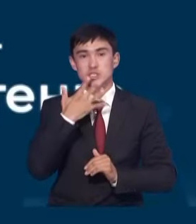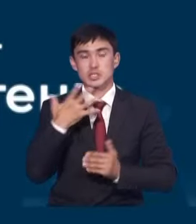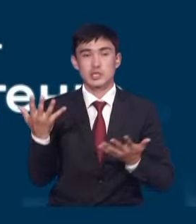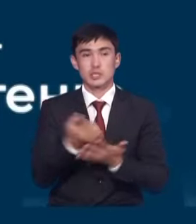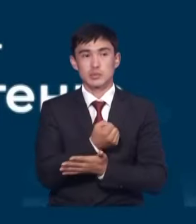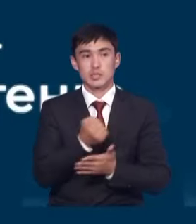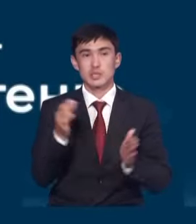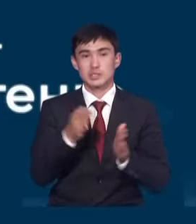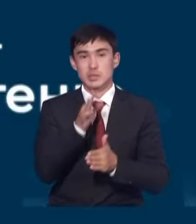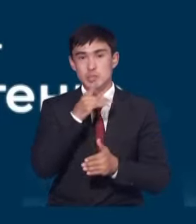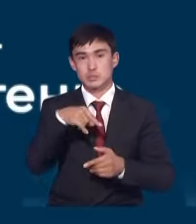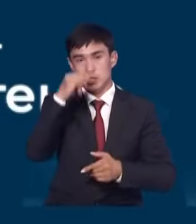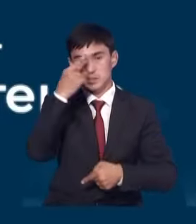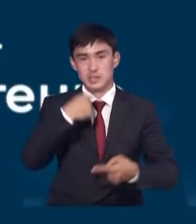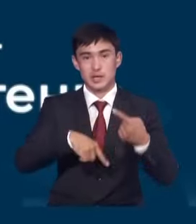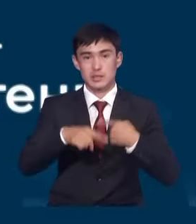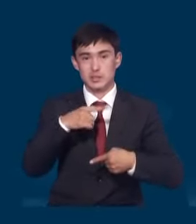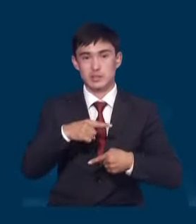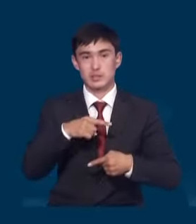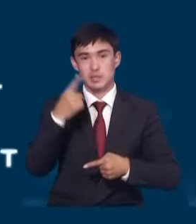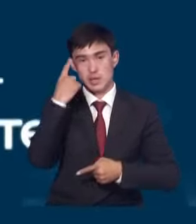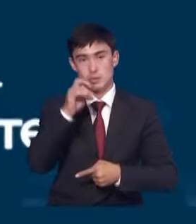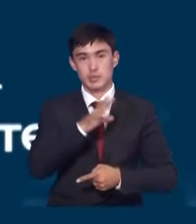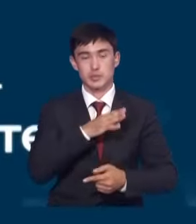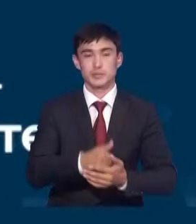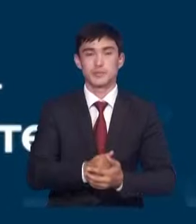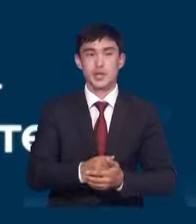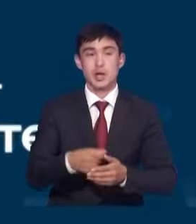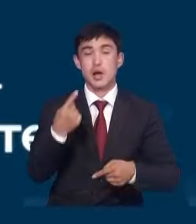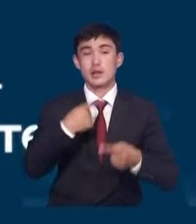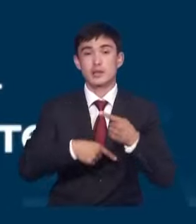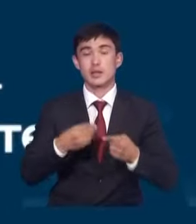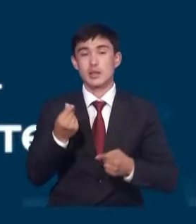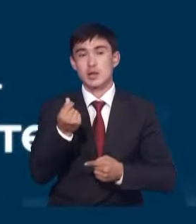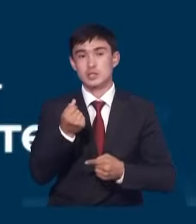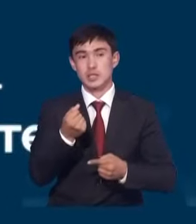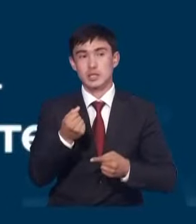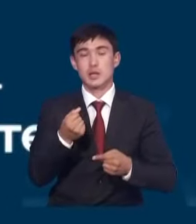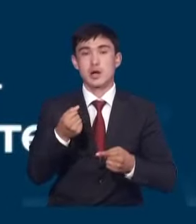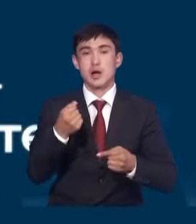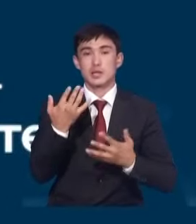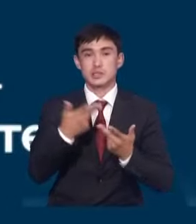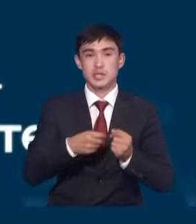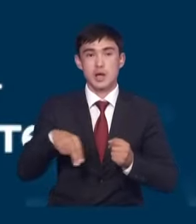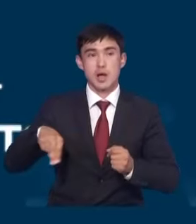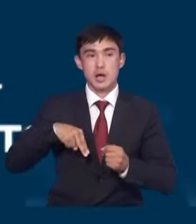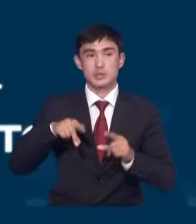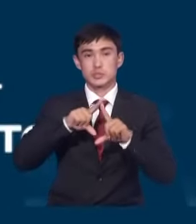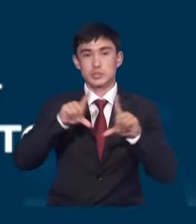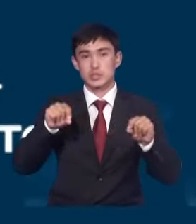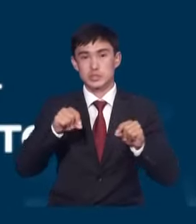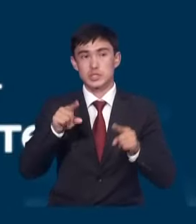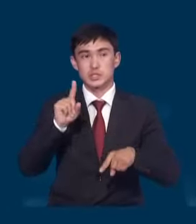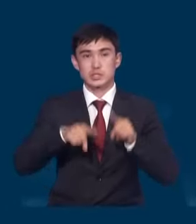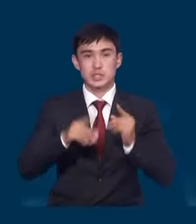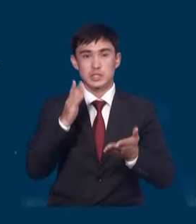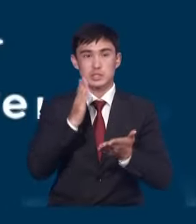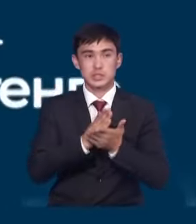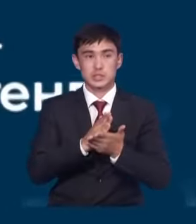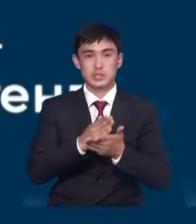қысқа мерзімде Қазақстанға қайтарылды делінген хабарламада. Қайтарылған активтер арасында әкімшілік ғимараттар, өте сирек